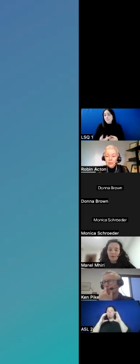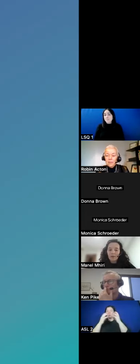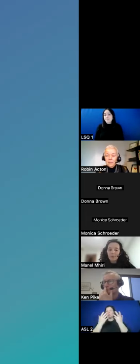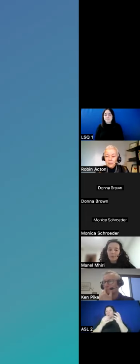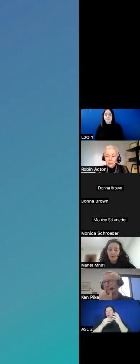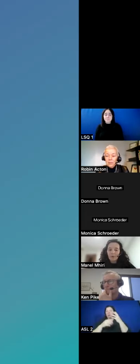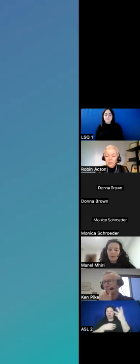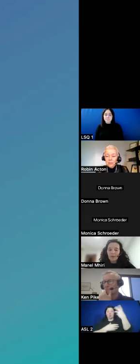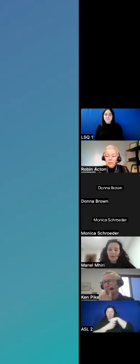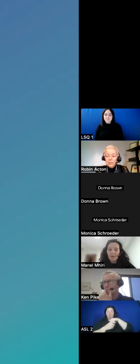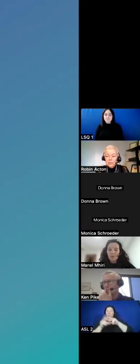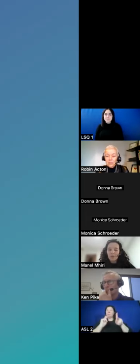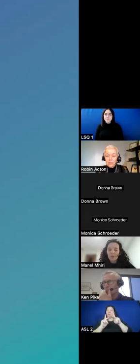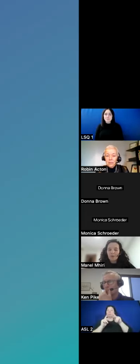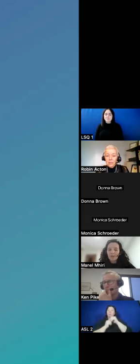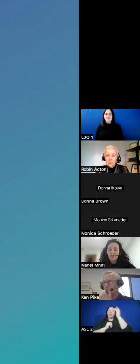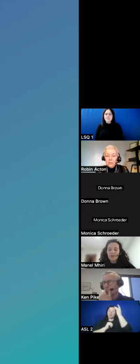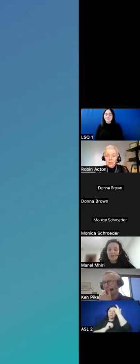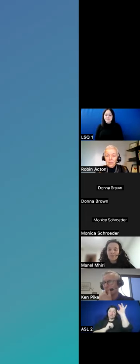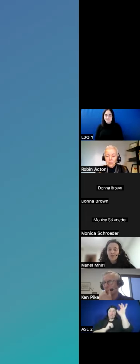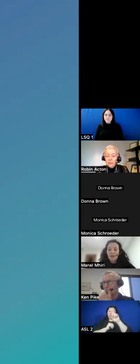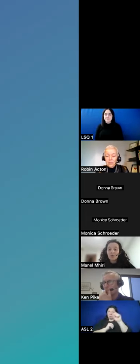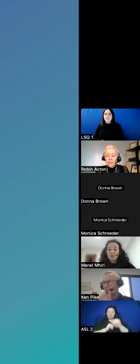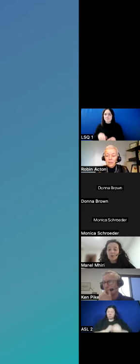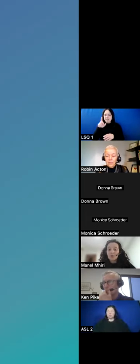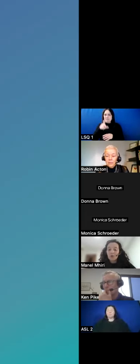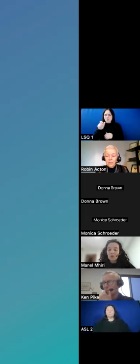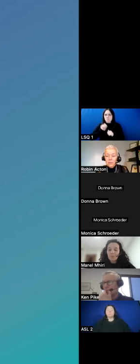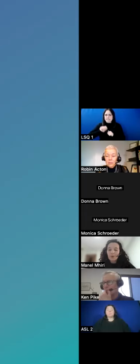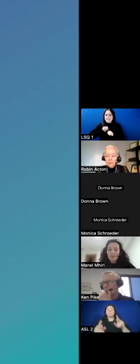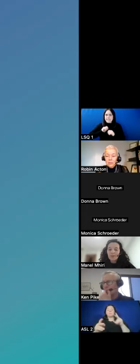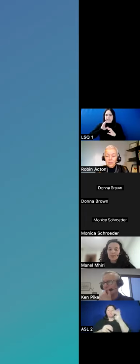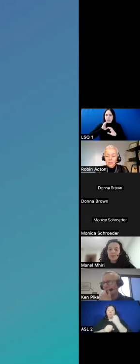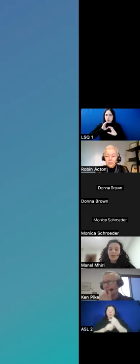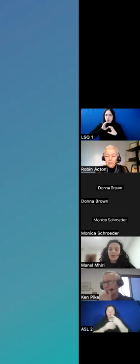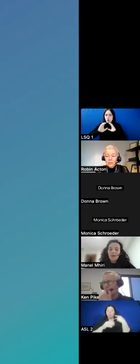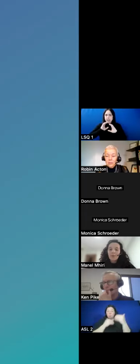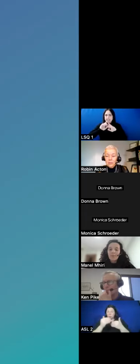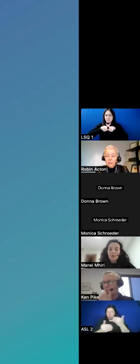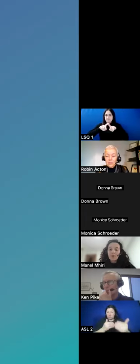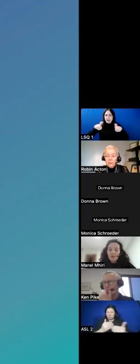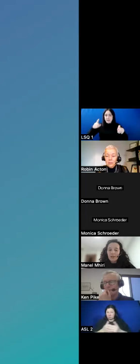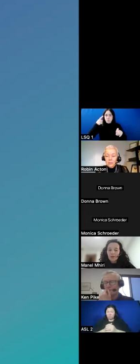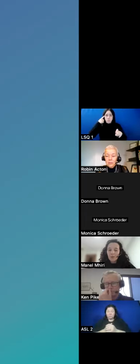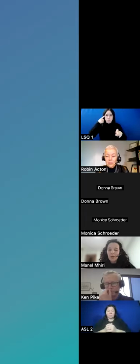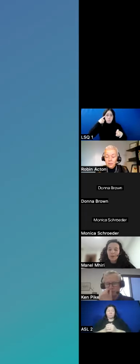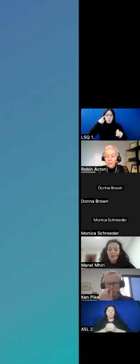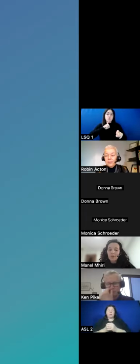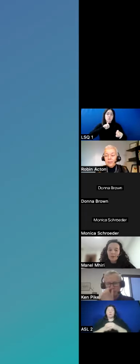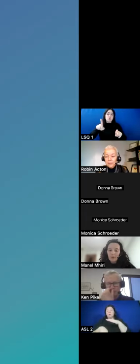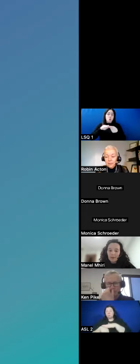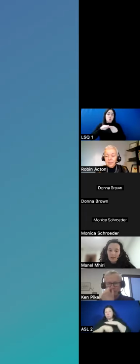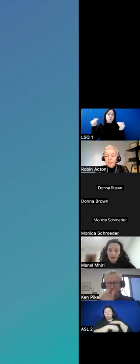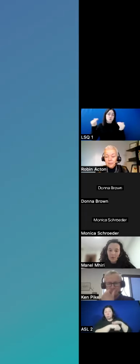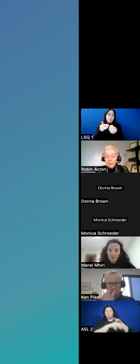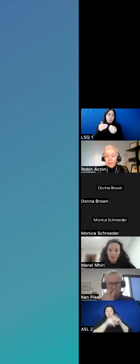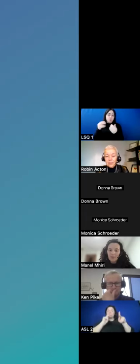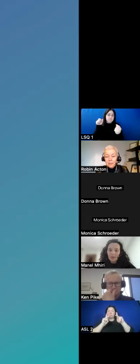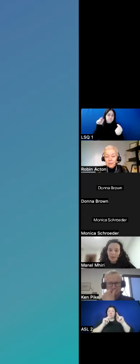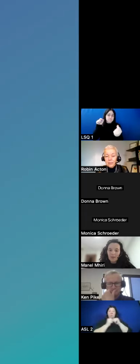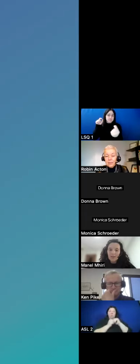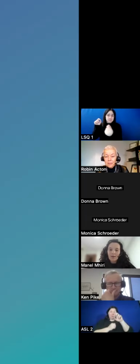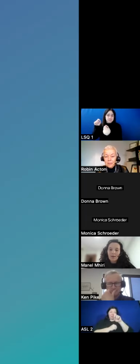et différents moyens de communiquer pour pouvoir inclure les personnes ayant des déficiences intellectuelles. C'est un processus de 3 ans.